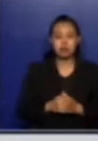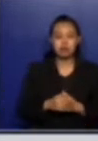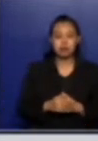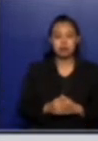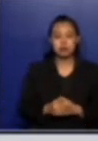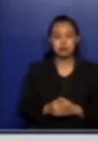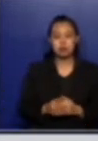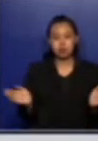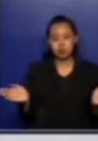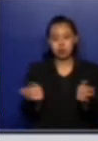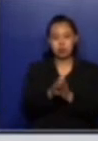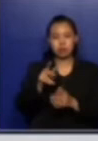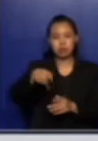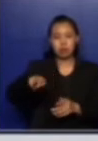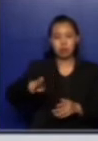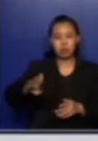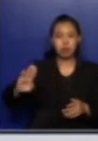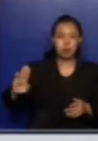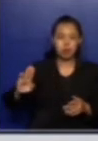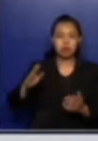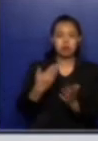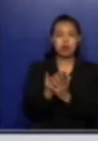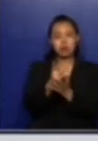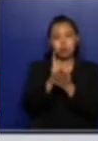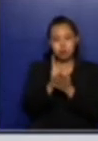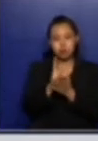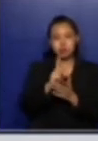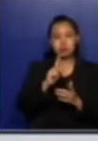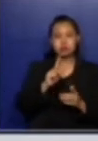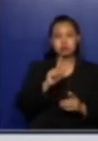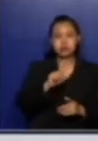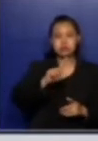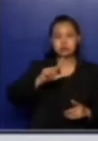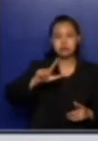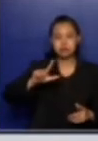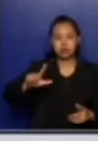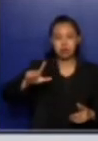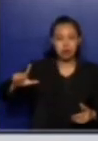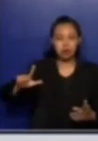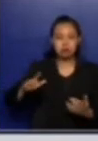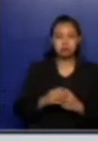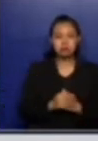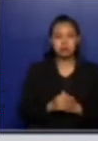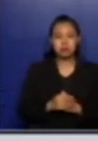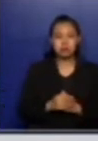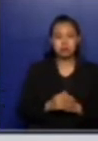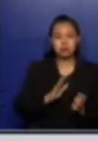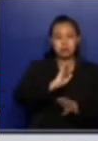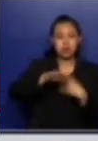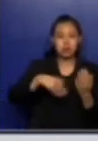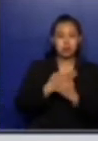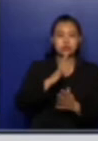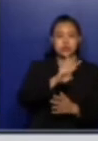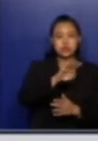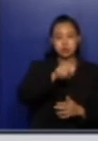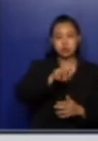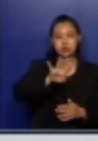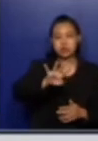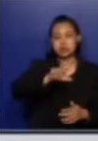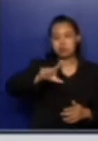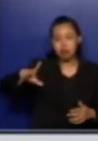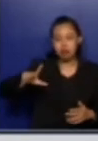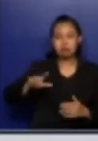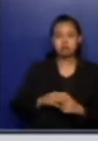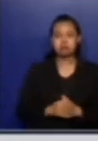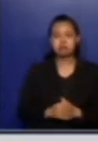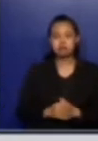นะครับ1ล้านบาทก็ท่านก็กู้ไป 4.4 ล้านล้านบาทครับขอสไลด์ต่อไป